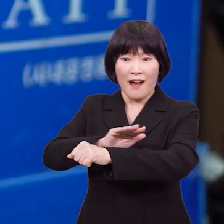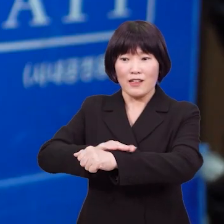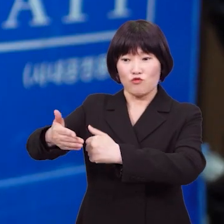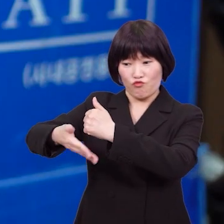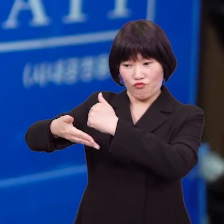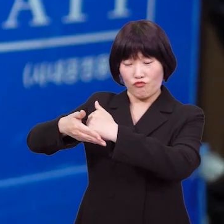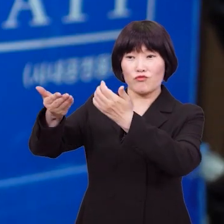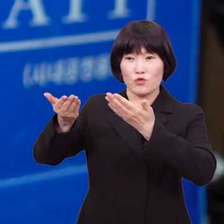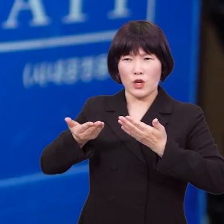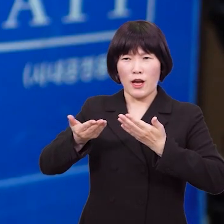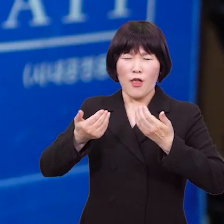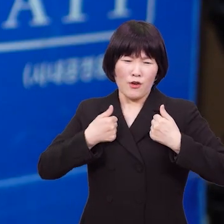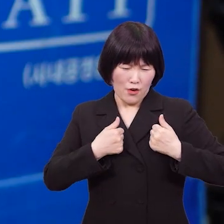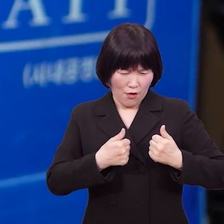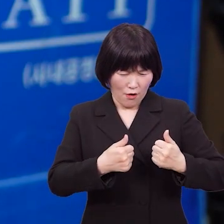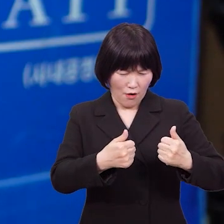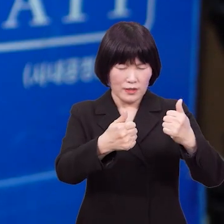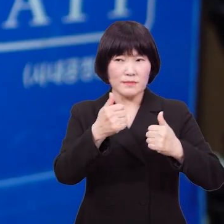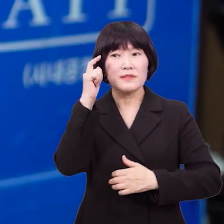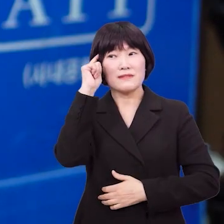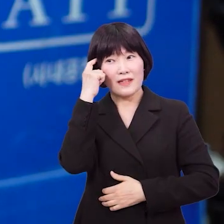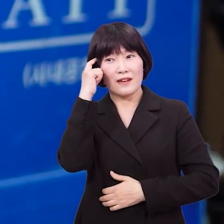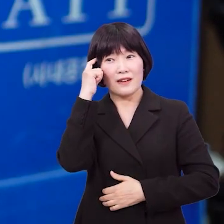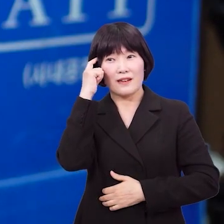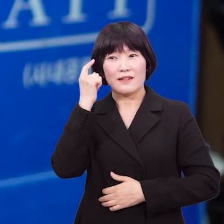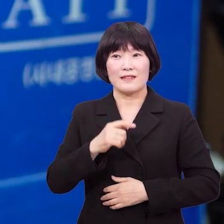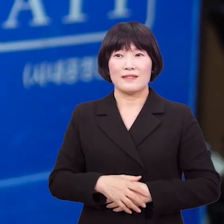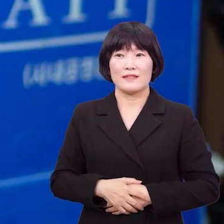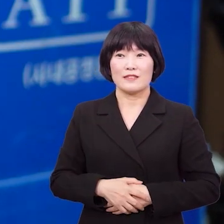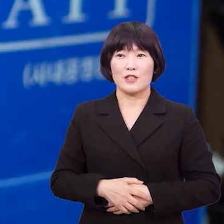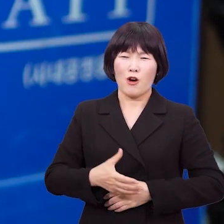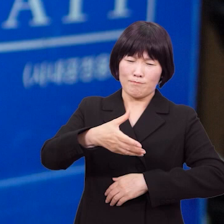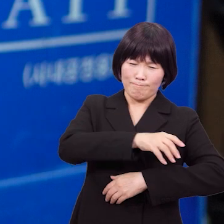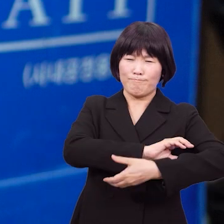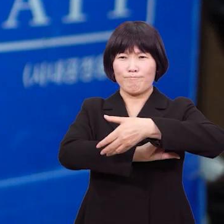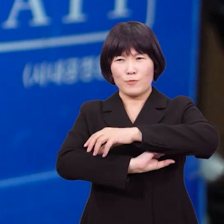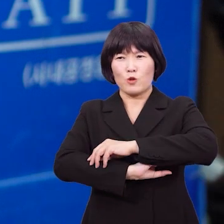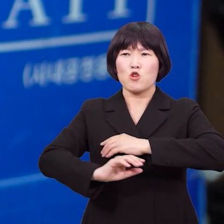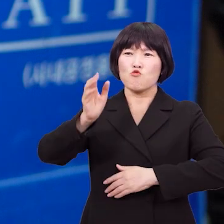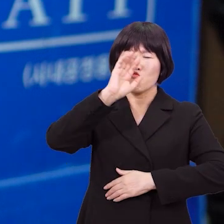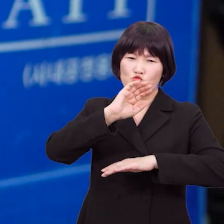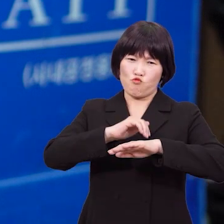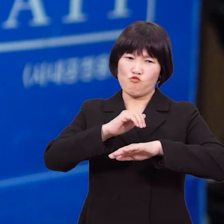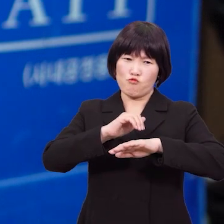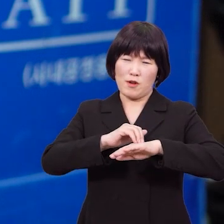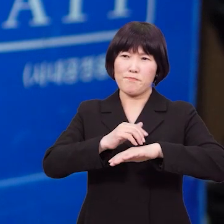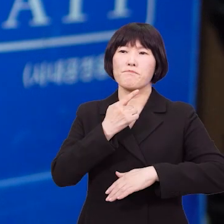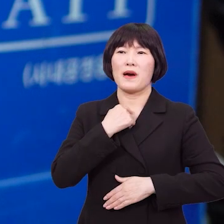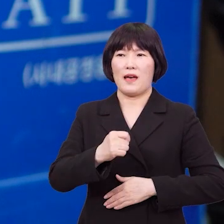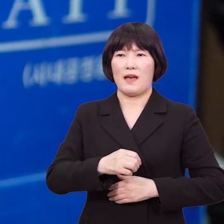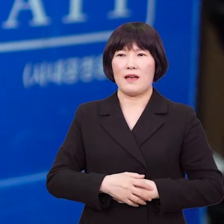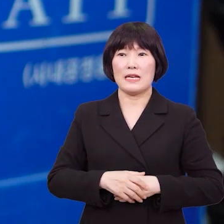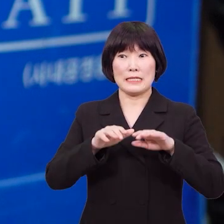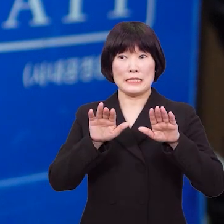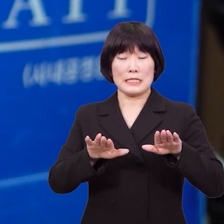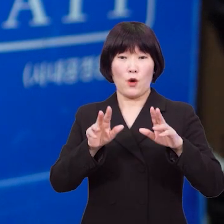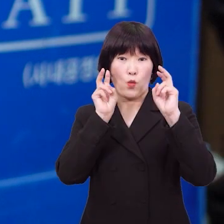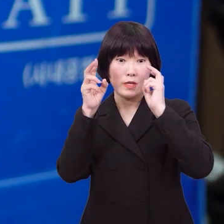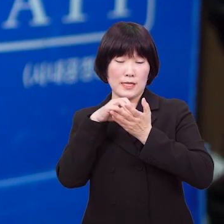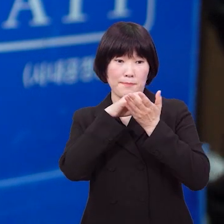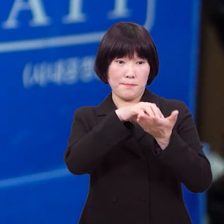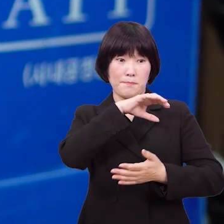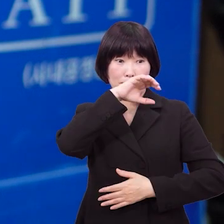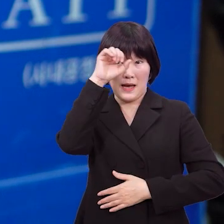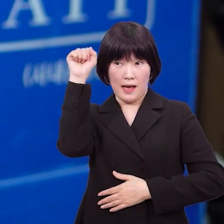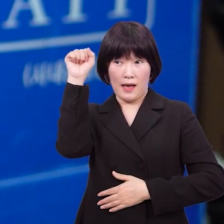적극적으로 훈련을 받았습니다. 이제는 취업까지 하게 되어 자신감이 생기고 주위 동료들과